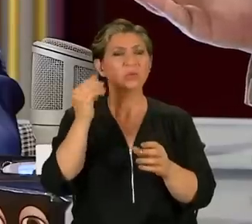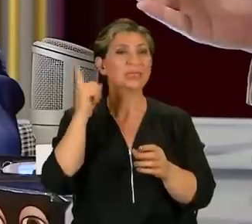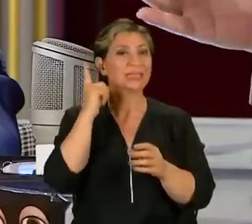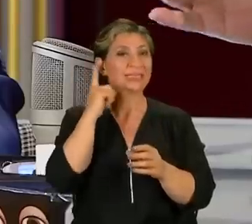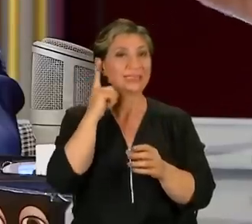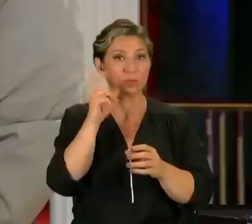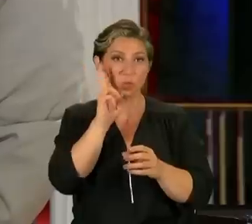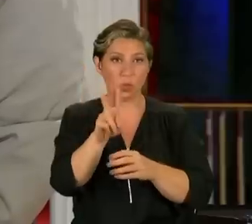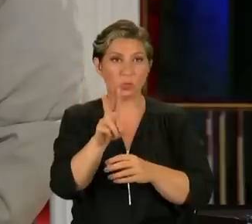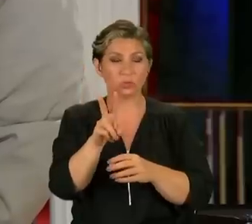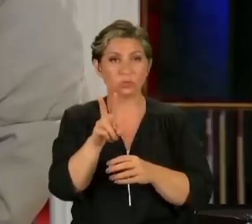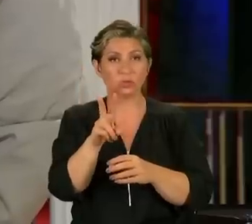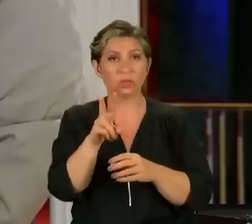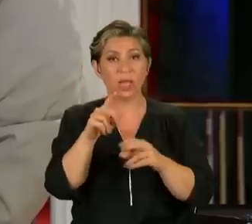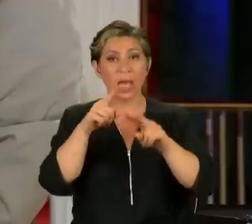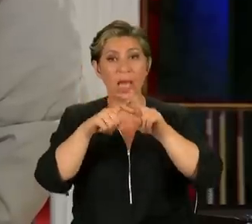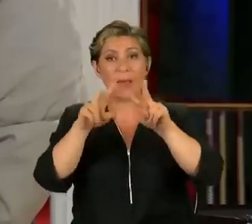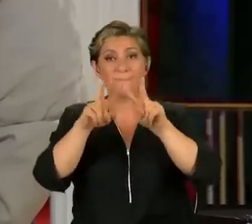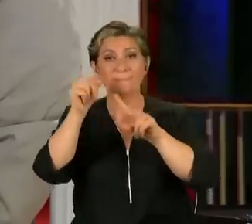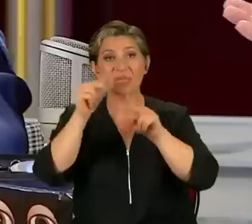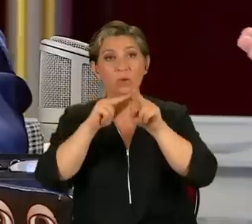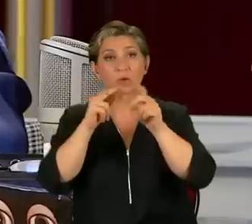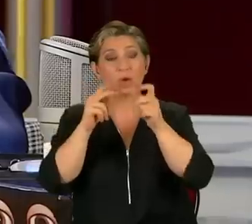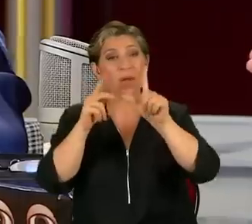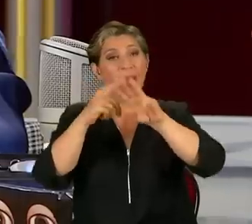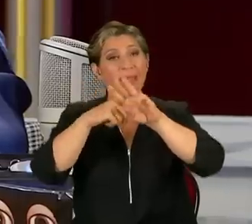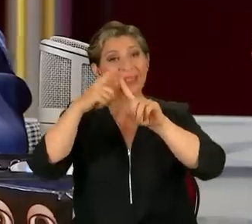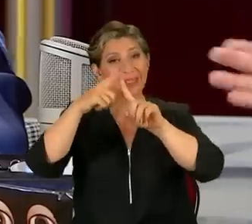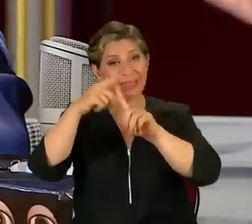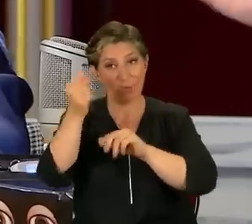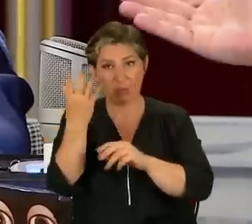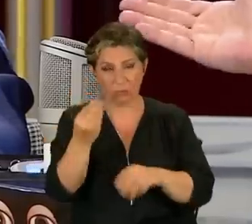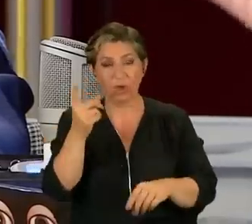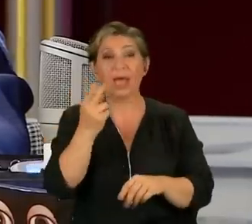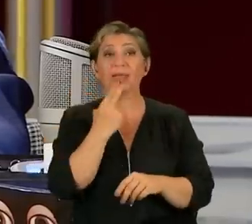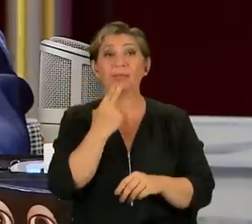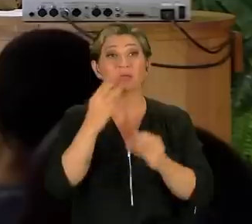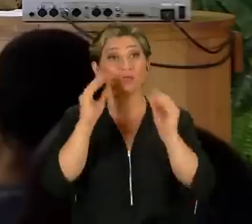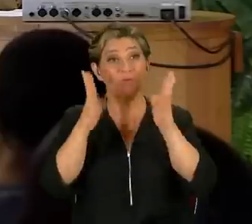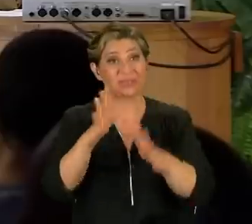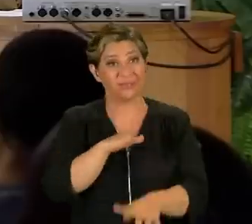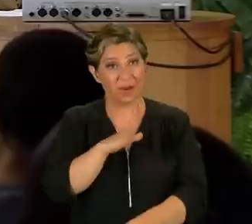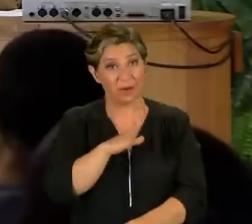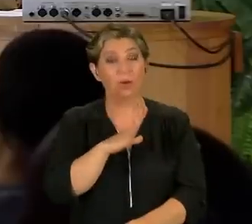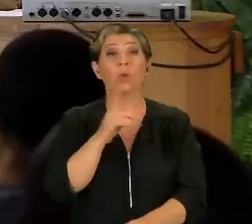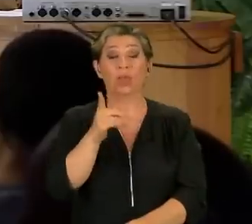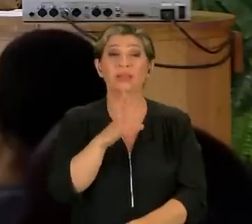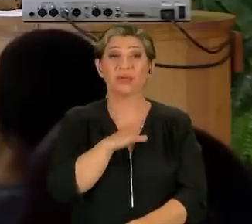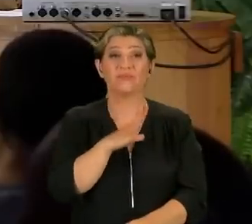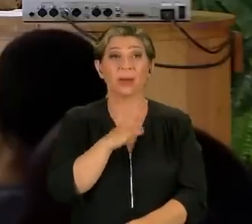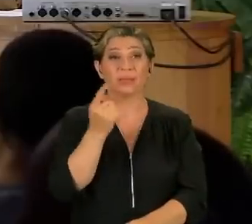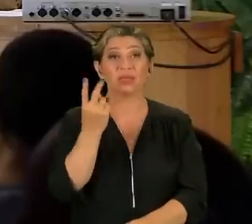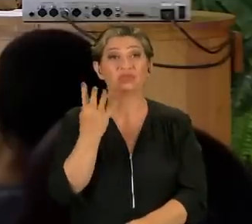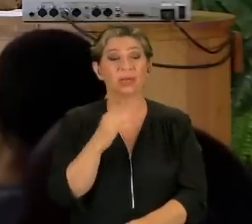yıldızı görüyoruz. Mickey Rourke'da oldu aynısı. Evet, Mickey Rourke'da oldu. Hanımlarda da çok var. Onlarda da var.